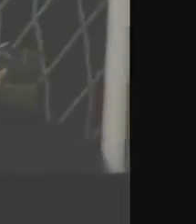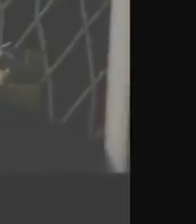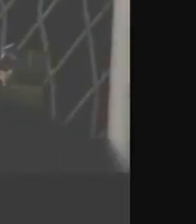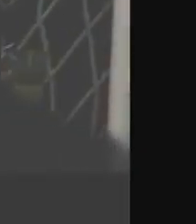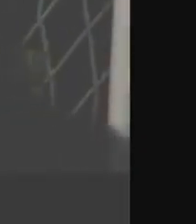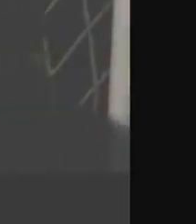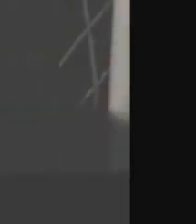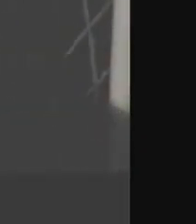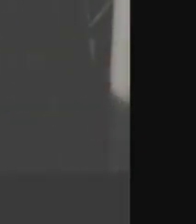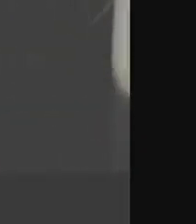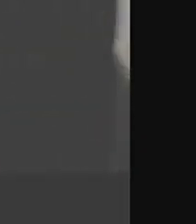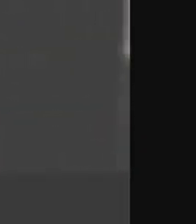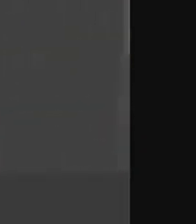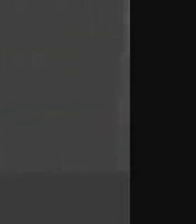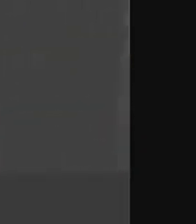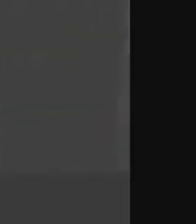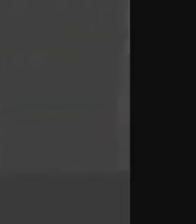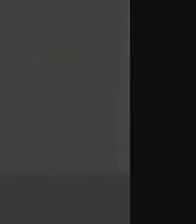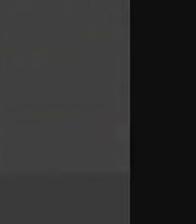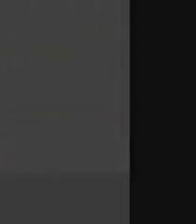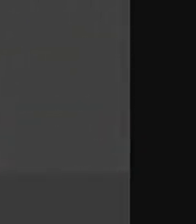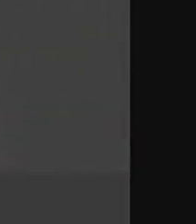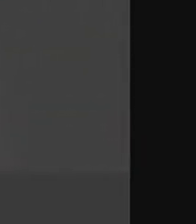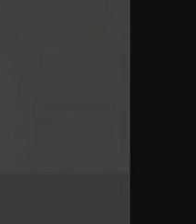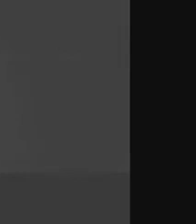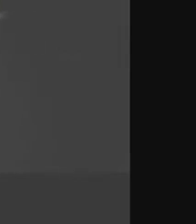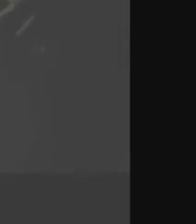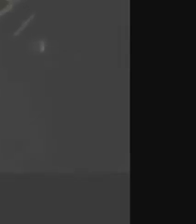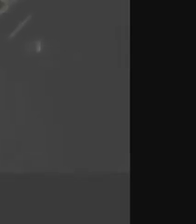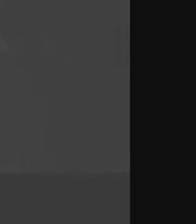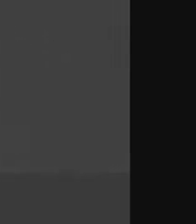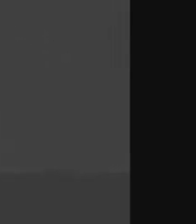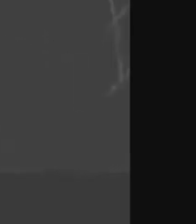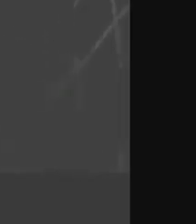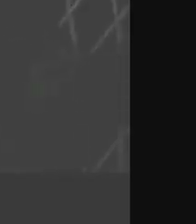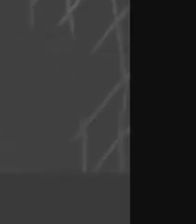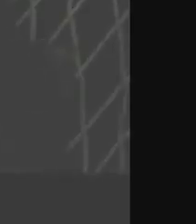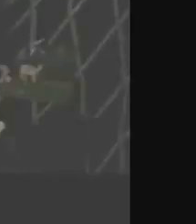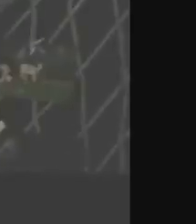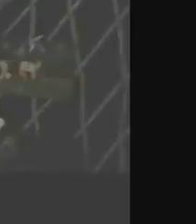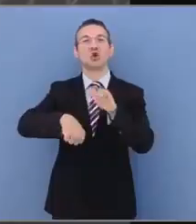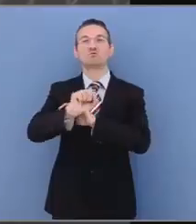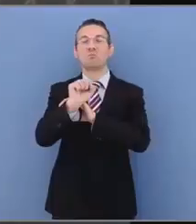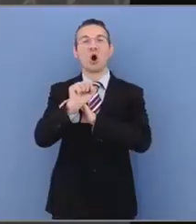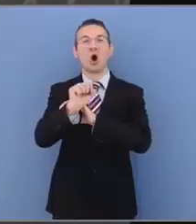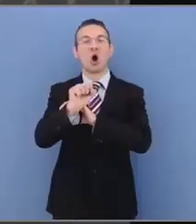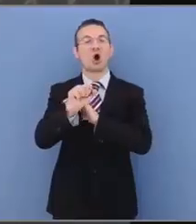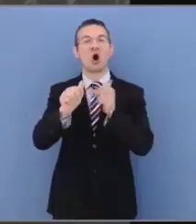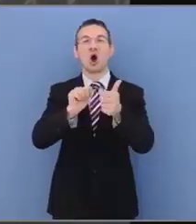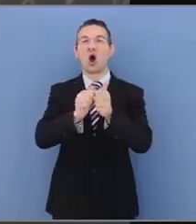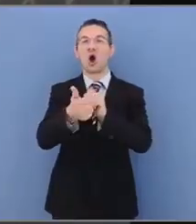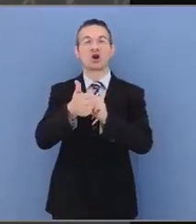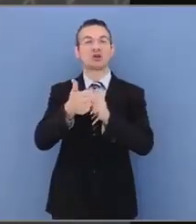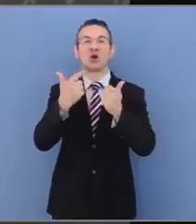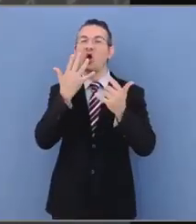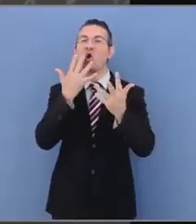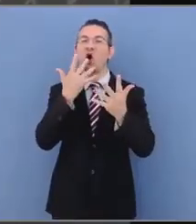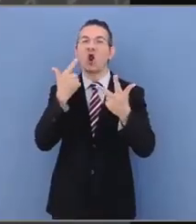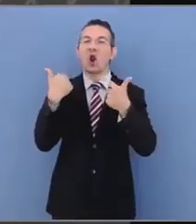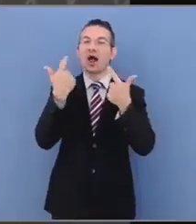Voi avete colorato il mondo dello sport. Avete colorato il mondo dello sport dandogli quella